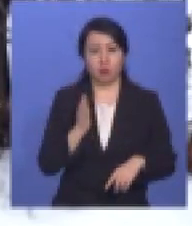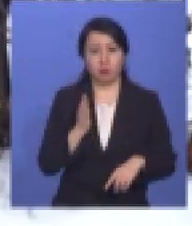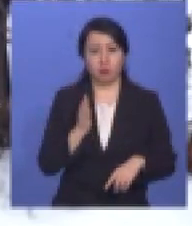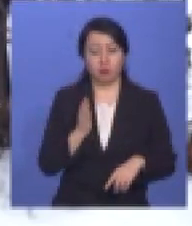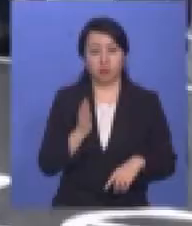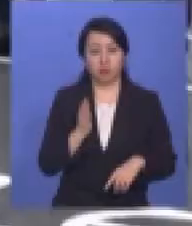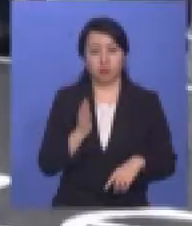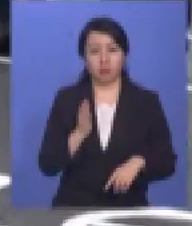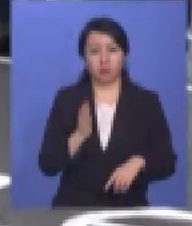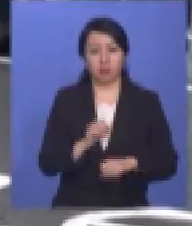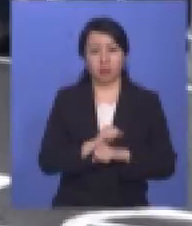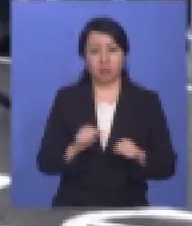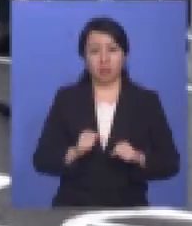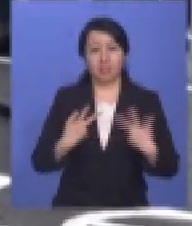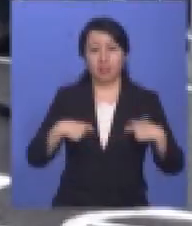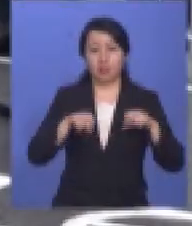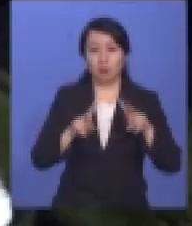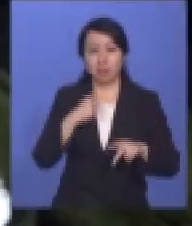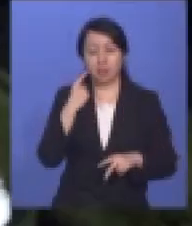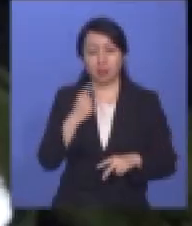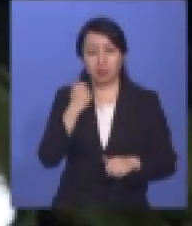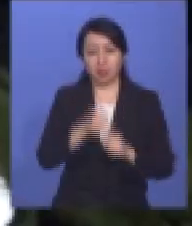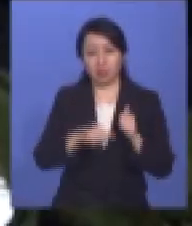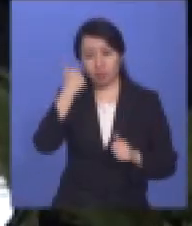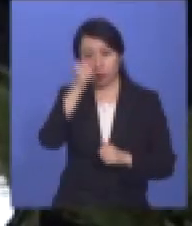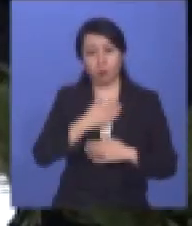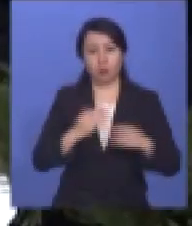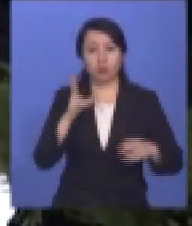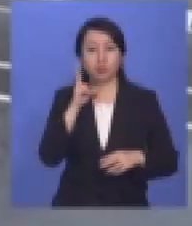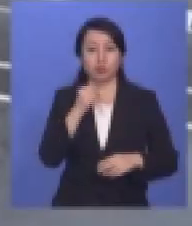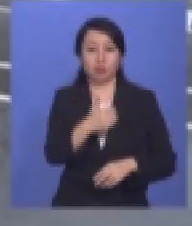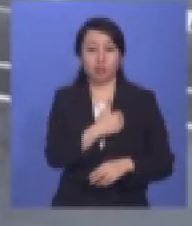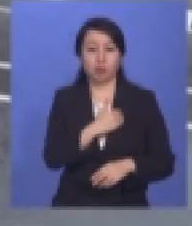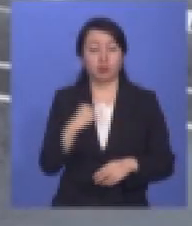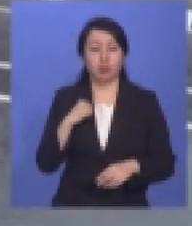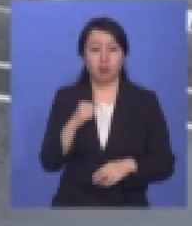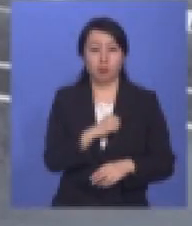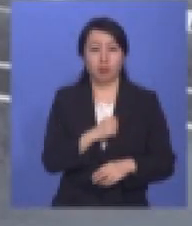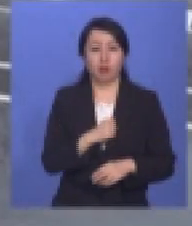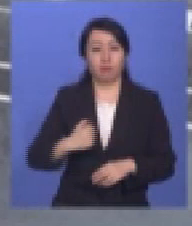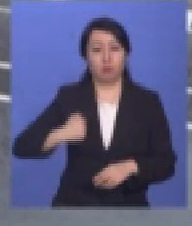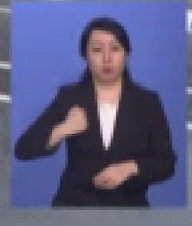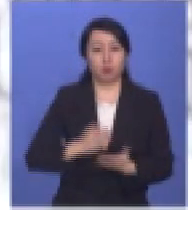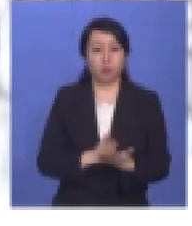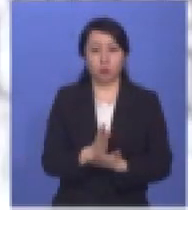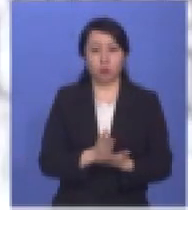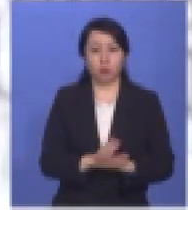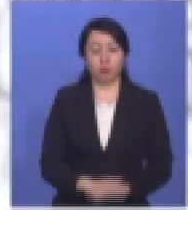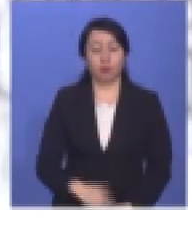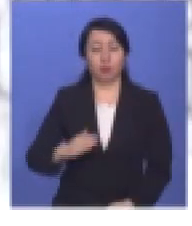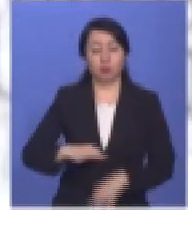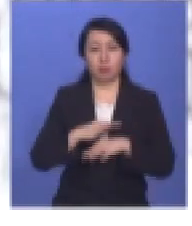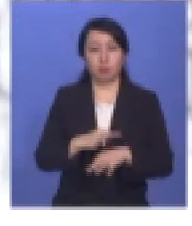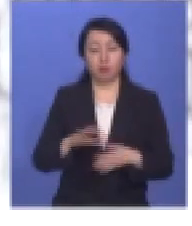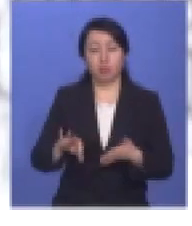не посрамят. Также специалисты отметили, что с каждым годом растет число желающих добровольно пойти на воинскую службу. После